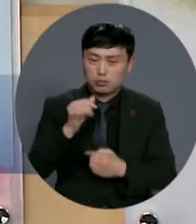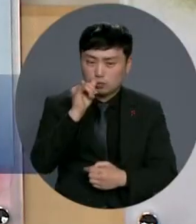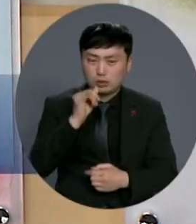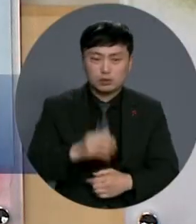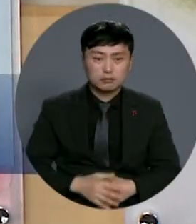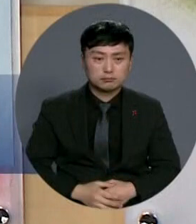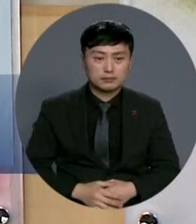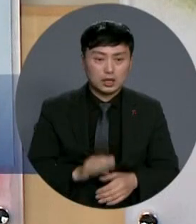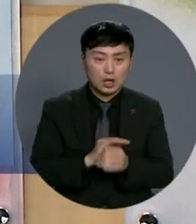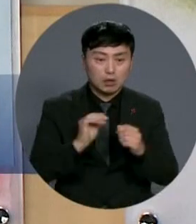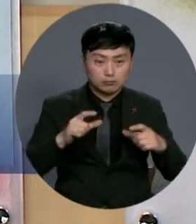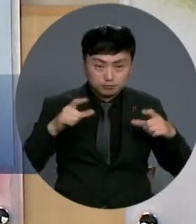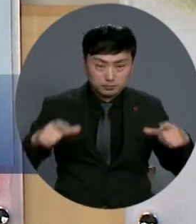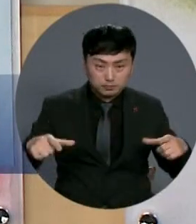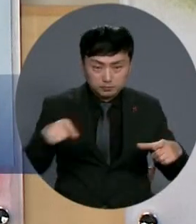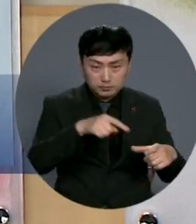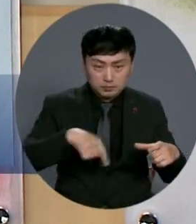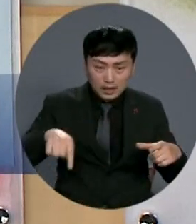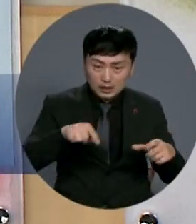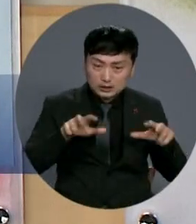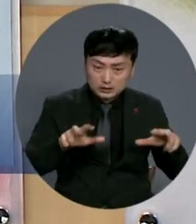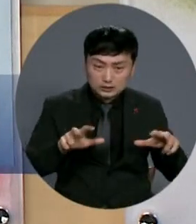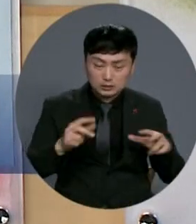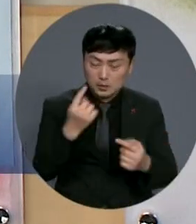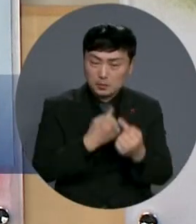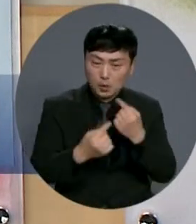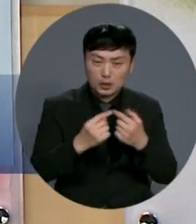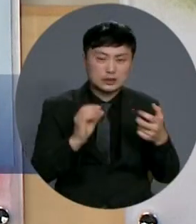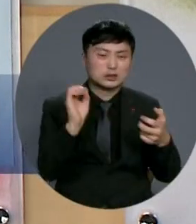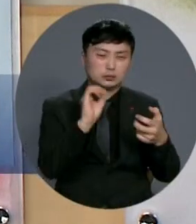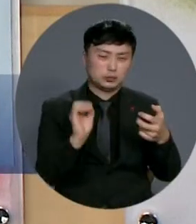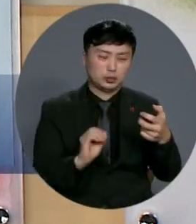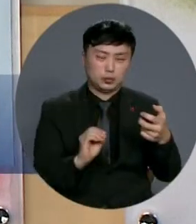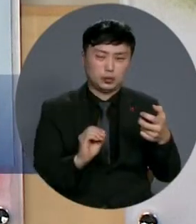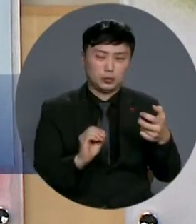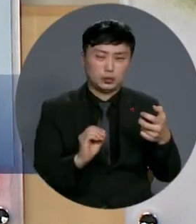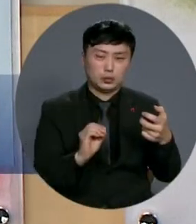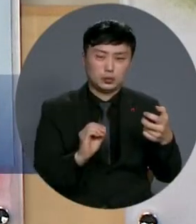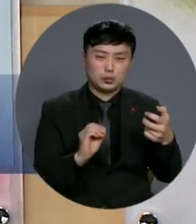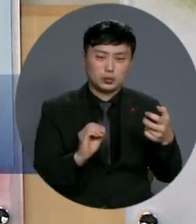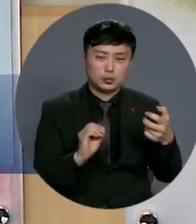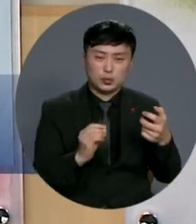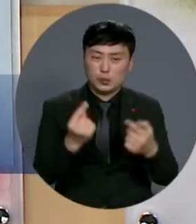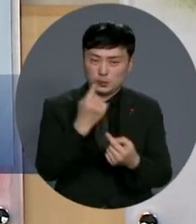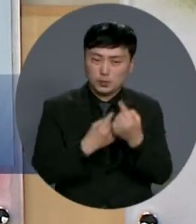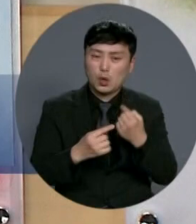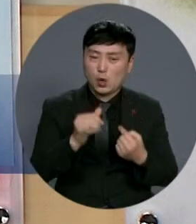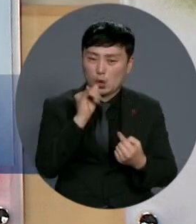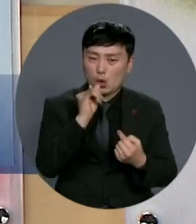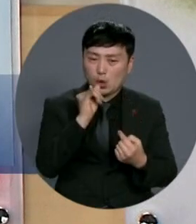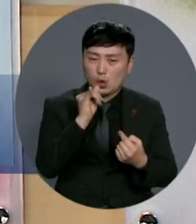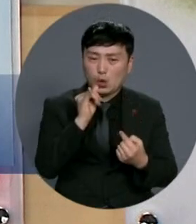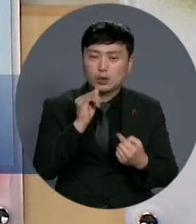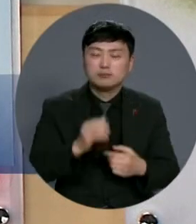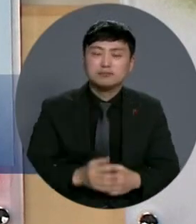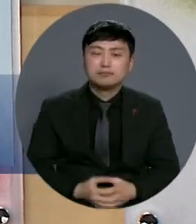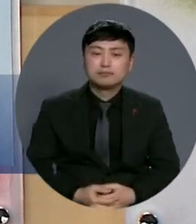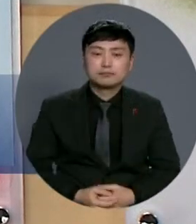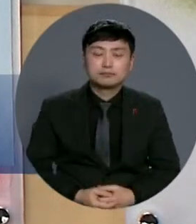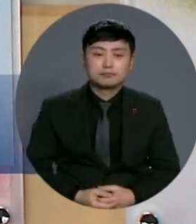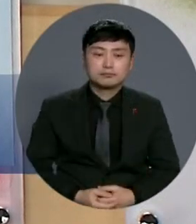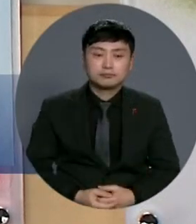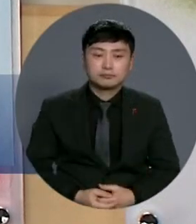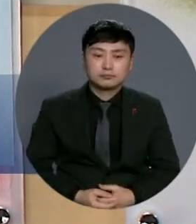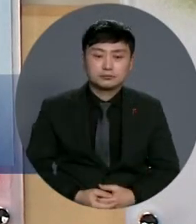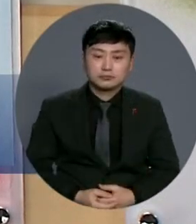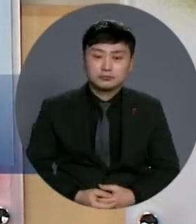예상으로 보자면 지금 현재 모집 인원에 70% 정도는 모집이 되었어요 재원생을 포함해서 근데